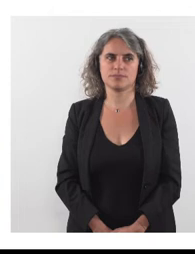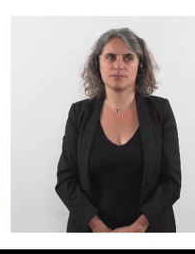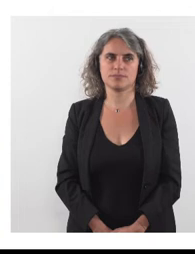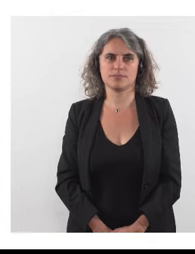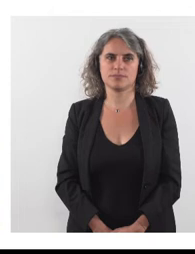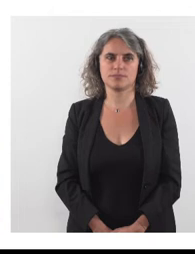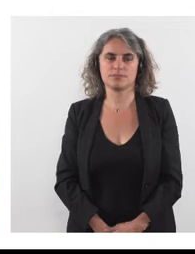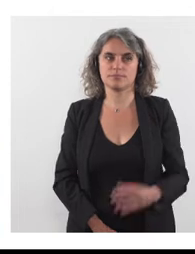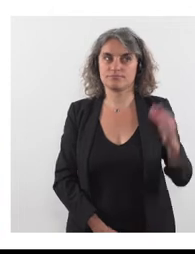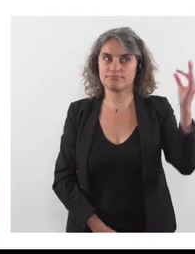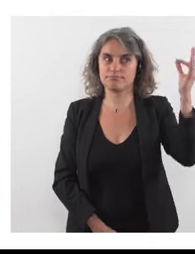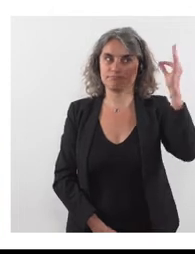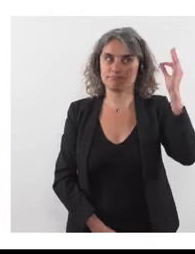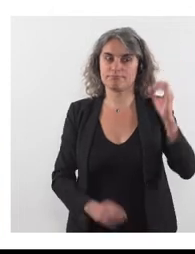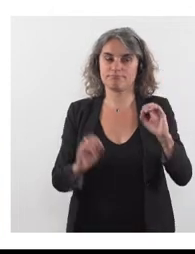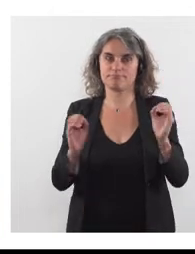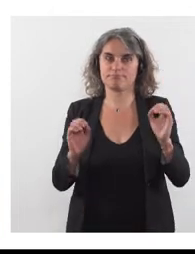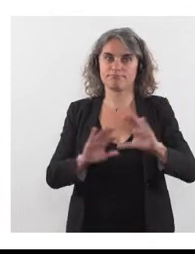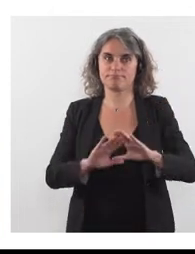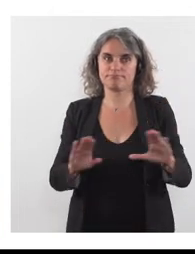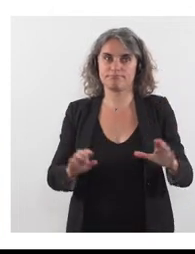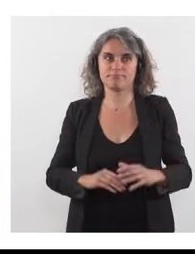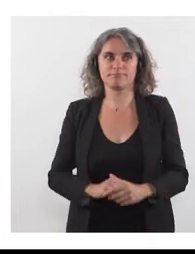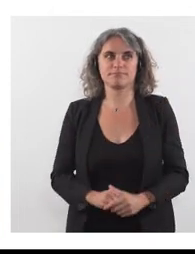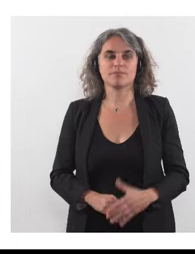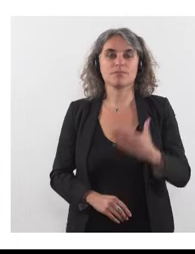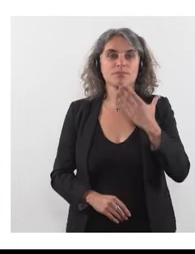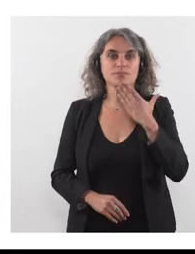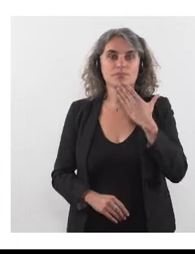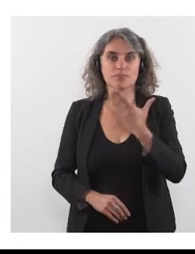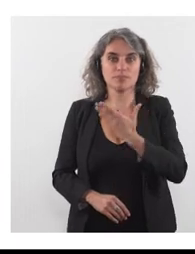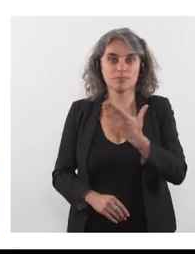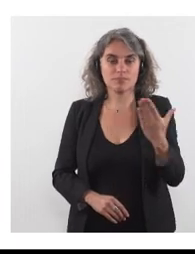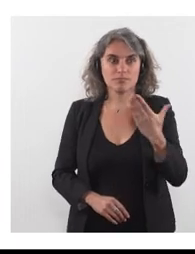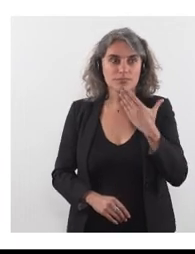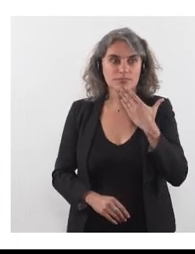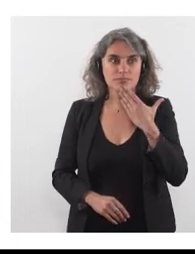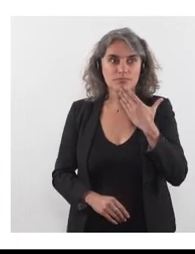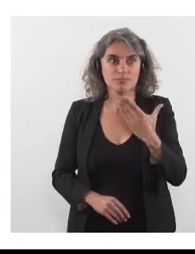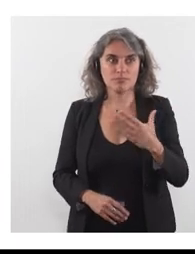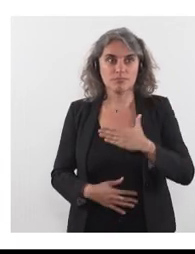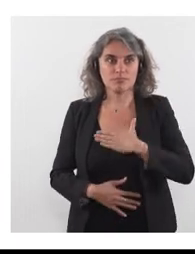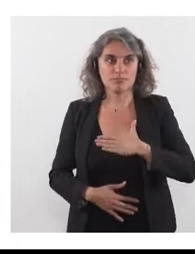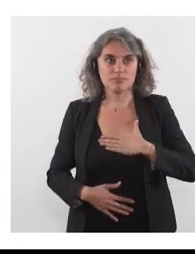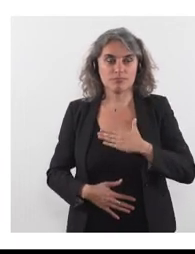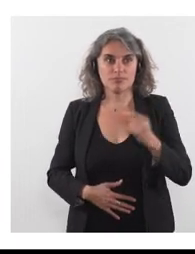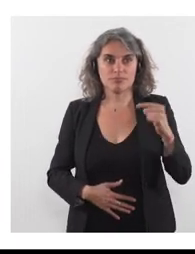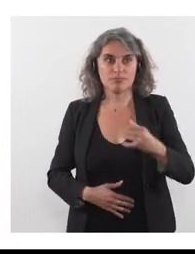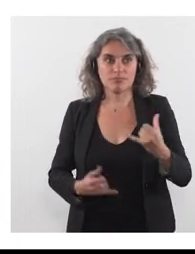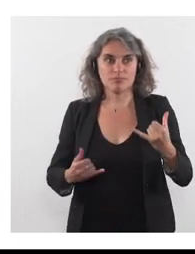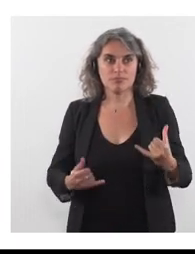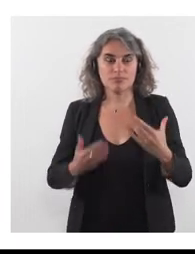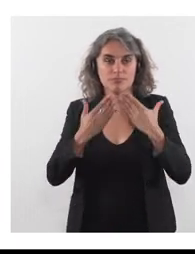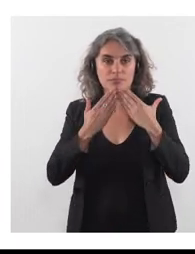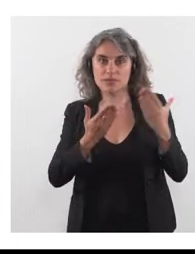Je suis Isabelle Rory et je suis vraiment très heureuse d'être ici aujourd'hui. Merci à la défenseur des droits de son